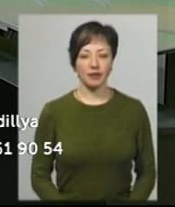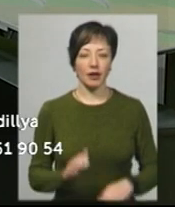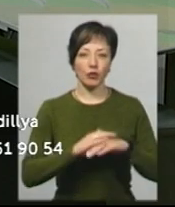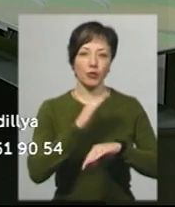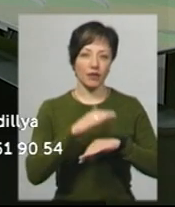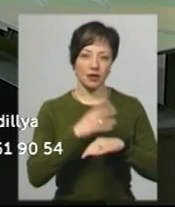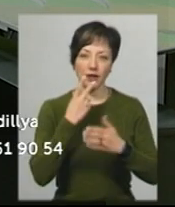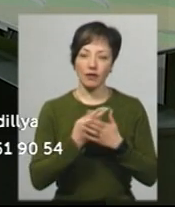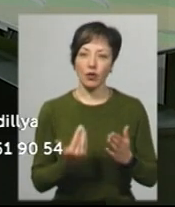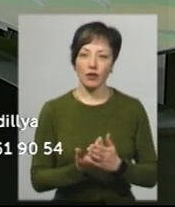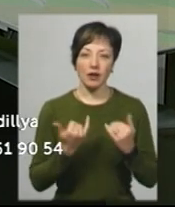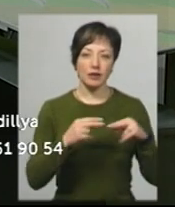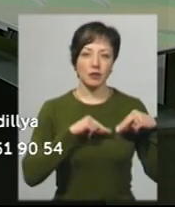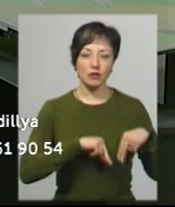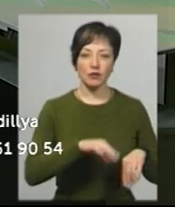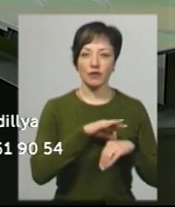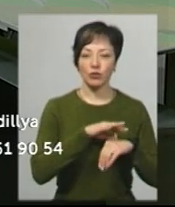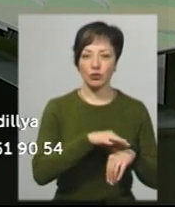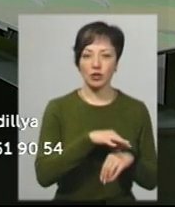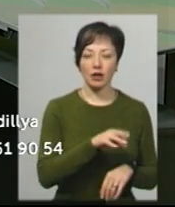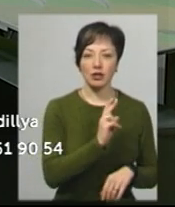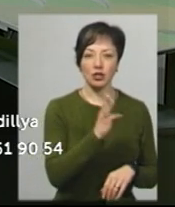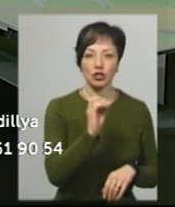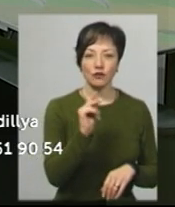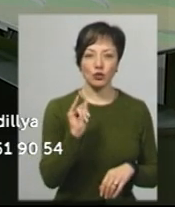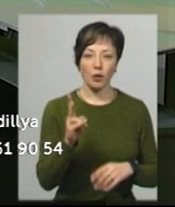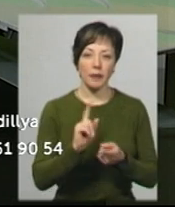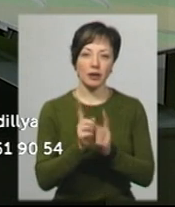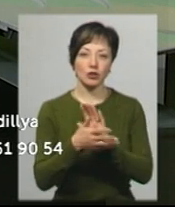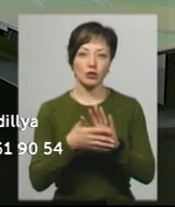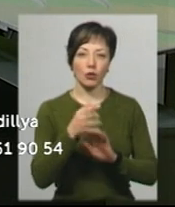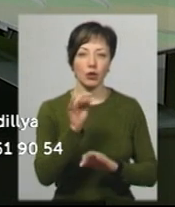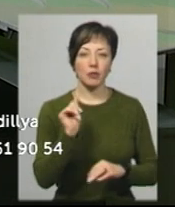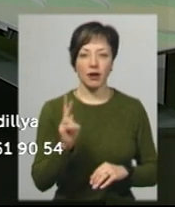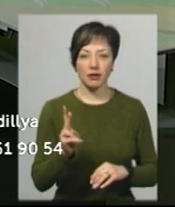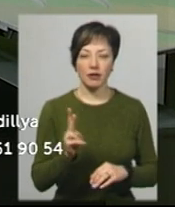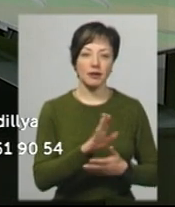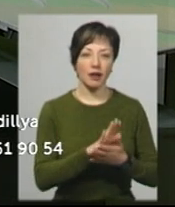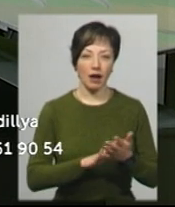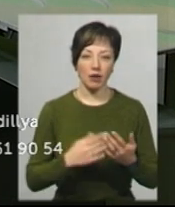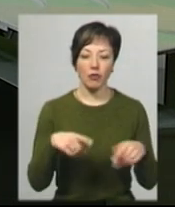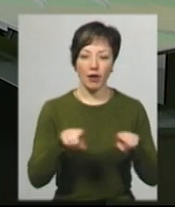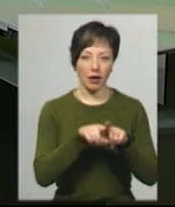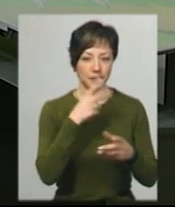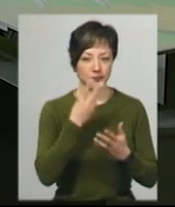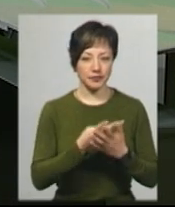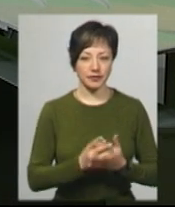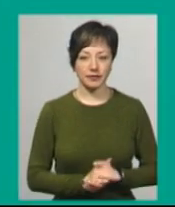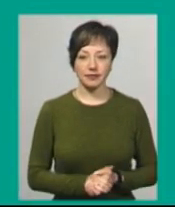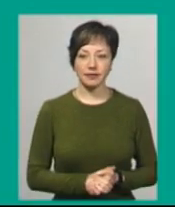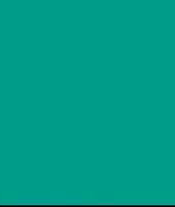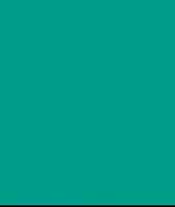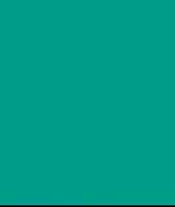Доброго вечора. Ви дивитесь новини. Для вас у студії працюють ведуча Катерина Шевчук. На жесту мову перекладає Ольга Рибак. Далі ви побачите.